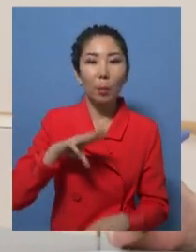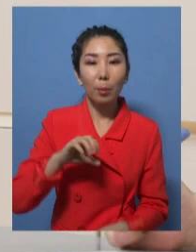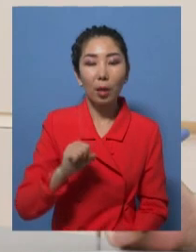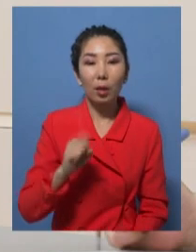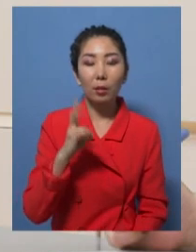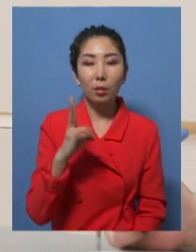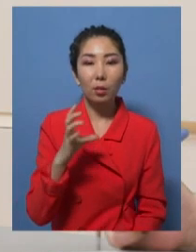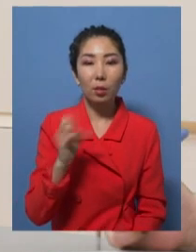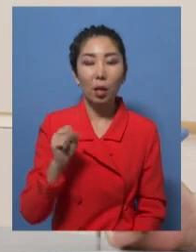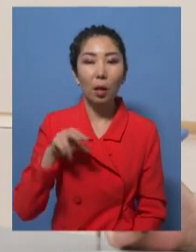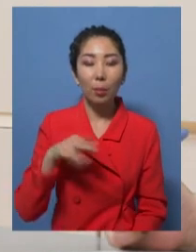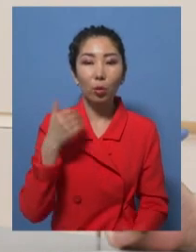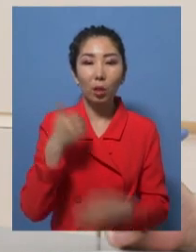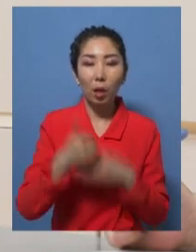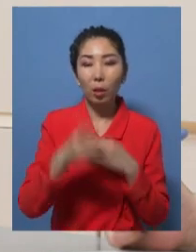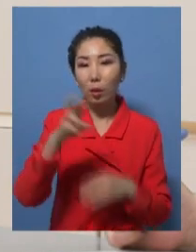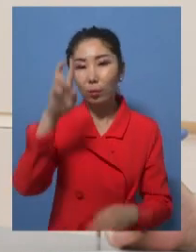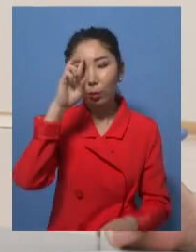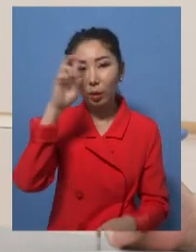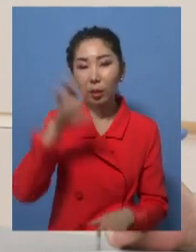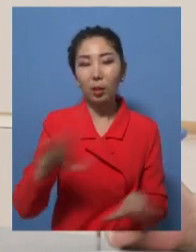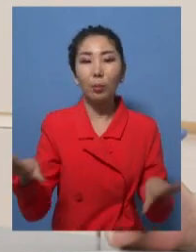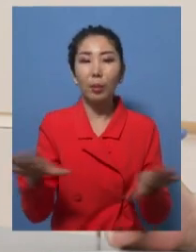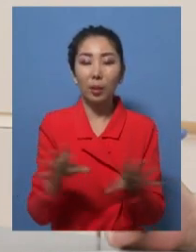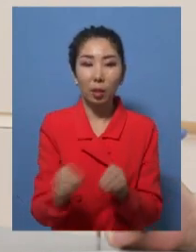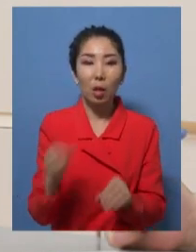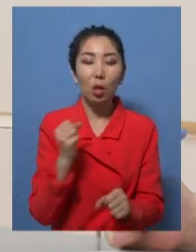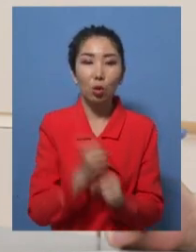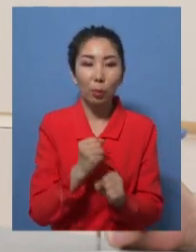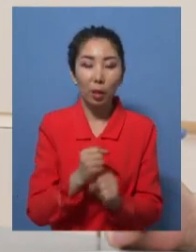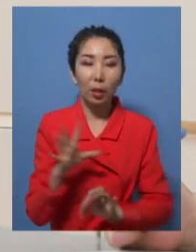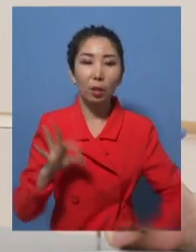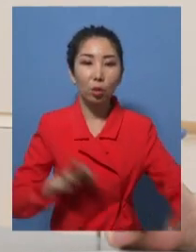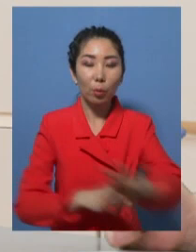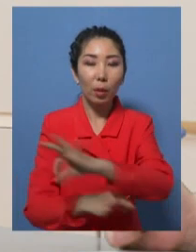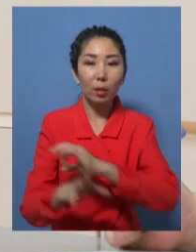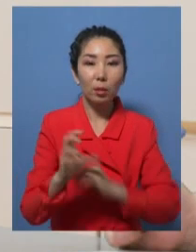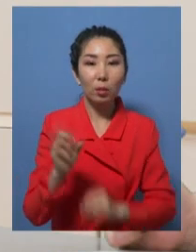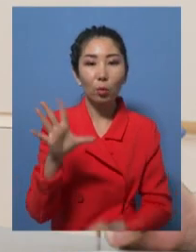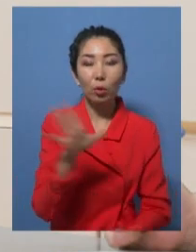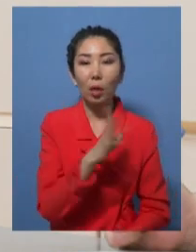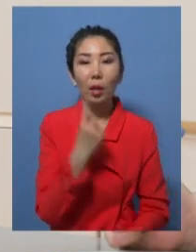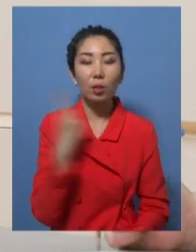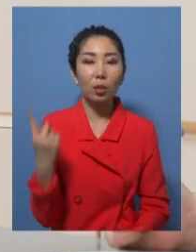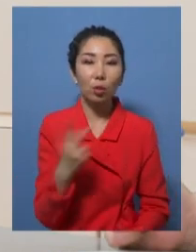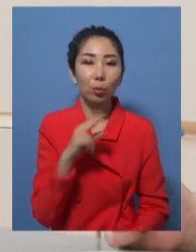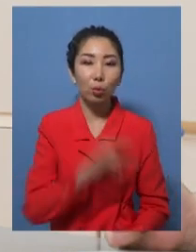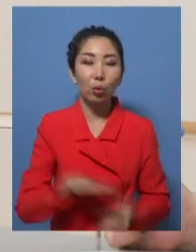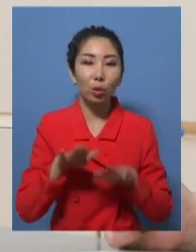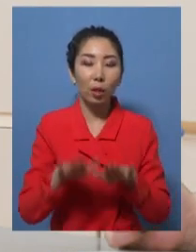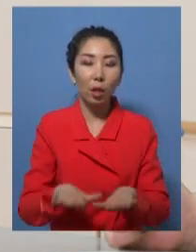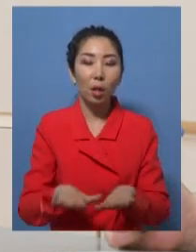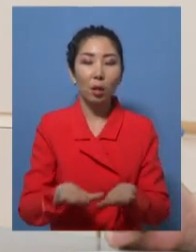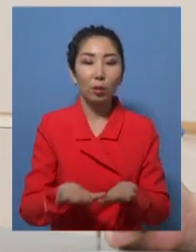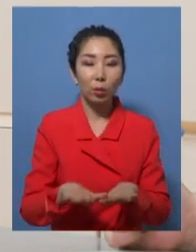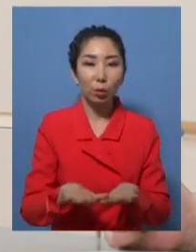аталады. Соған мемлекетпен жасалған жобалары бар. Әлеуметтік жұмыс орындары, алғашқы жұмыс орын деген. Яғни